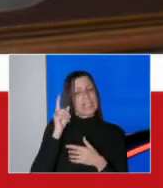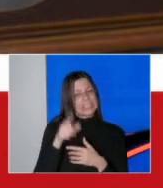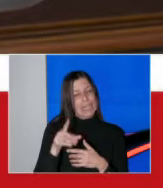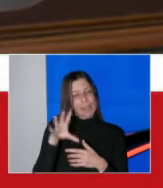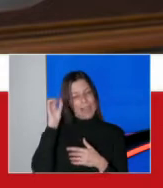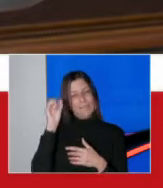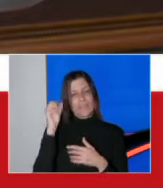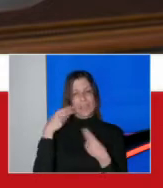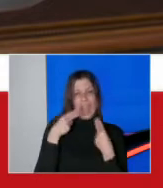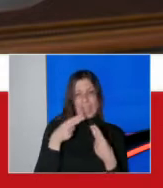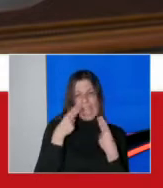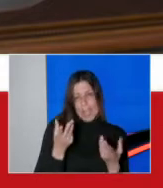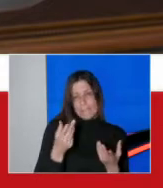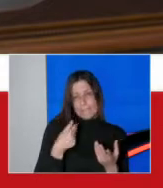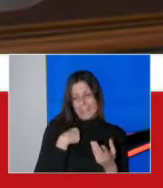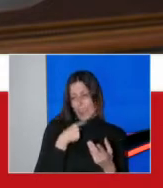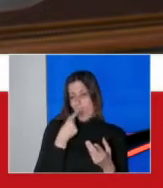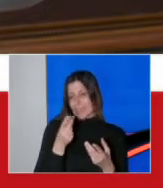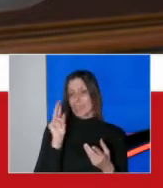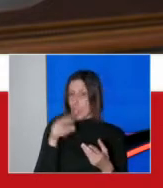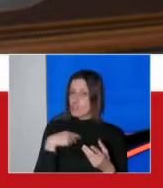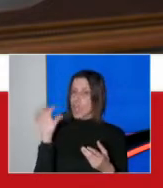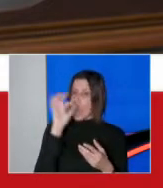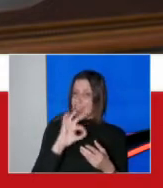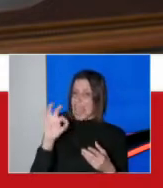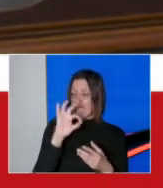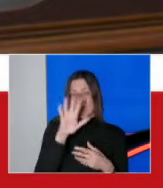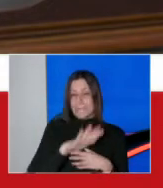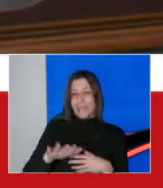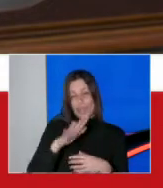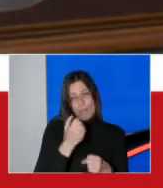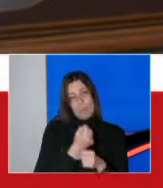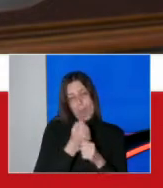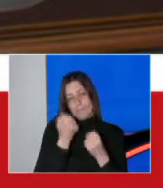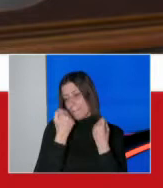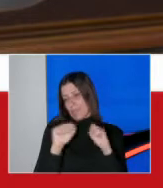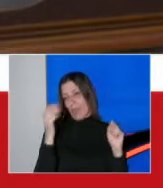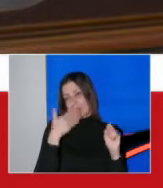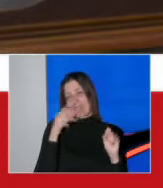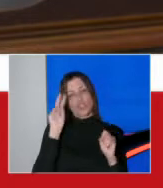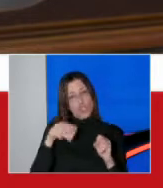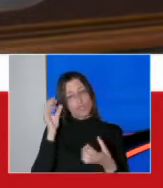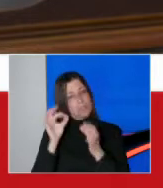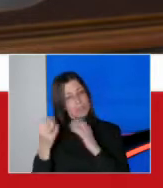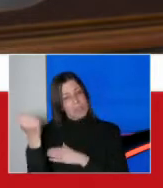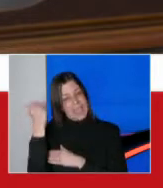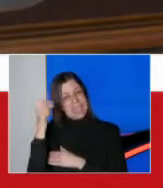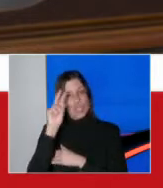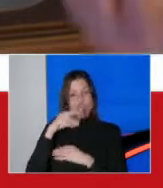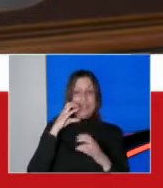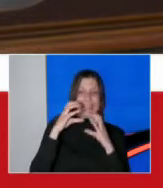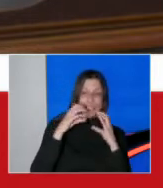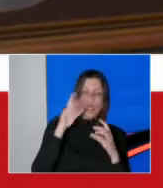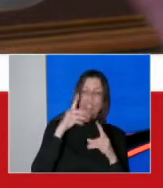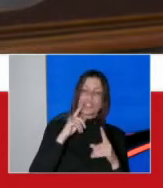להפיק לקחים. אז כן. אני אומר, יש לנו עדיין מנגנונים שפועלים בדמוקרטיה הישראלית. יש בית משפט חזק, יש תקשורת, יש